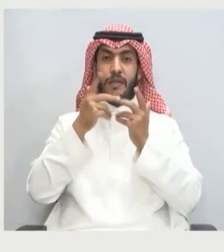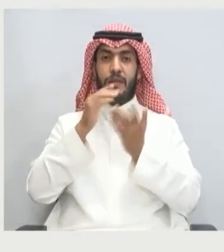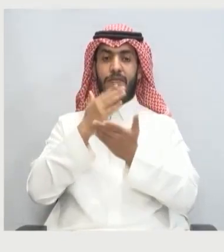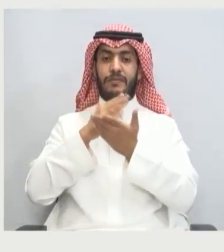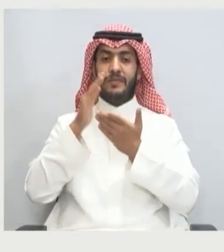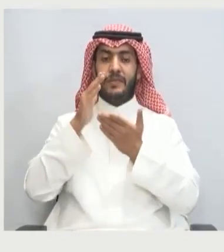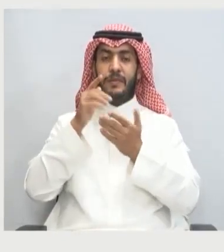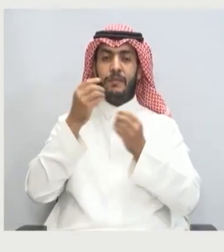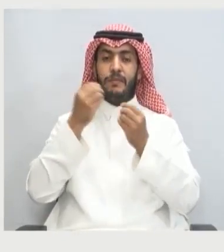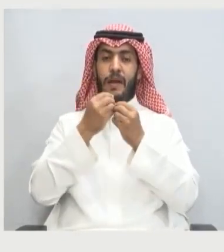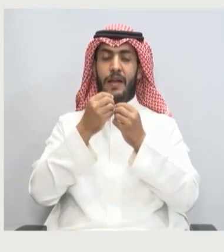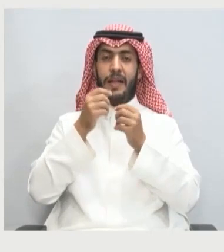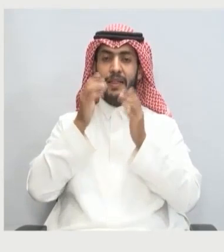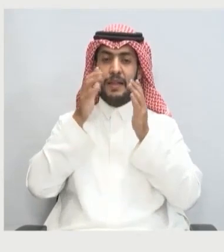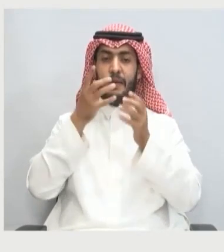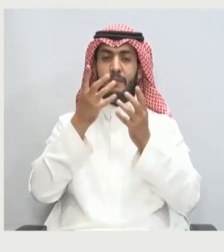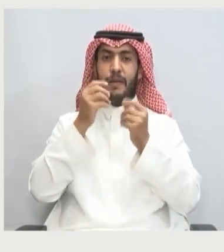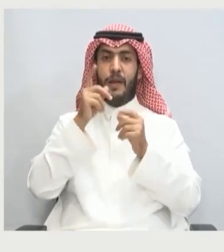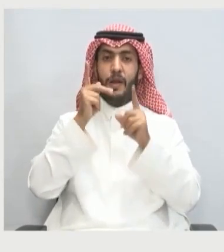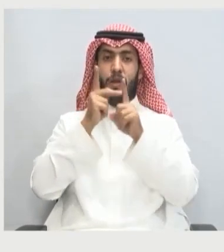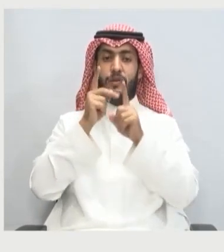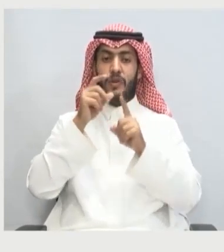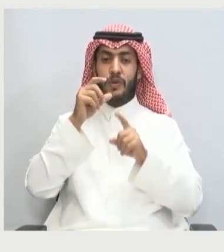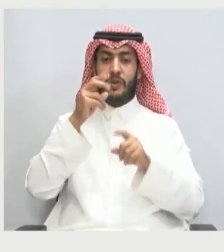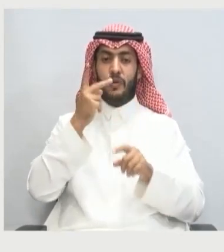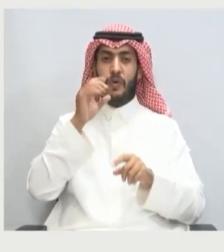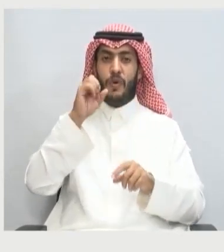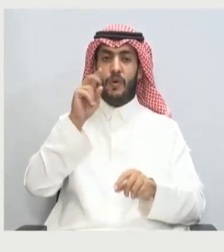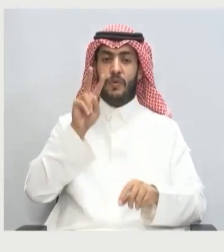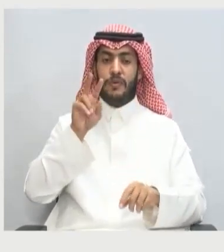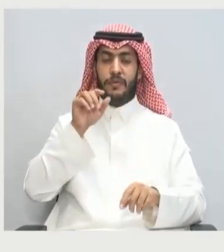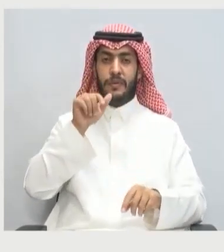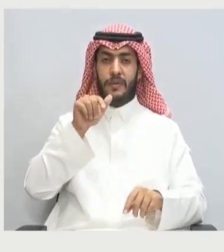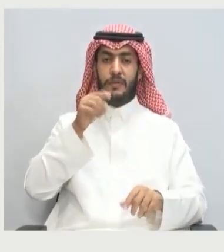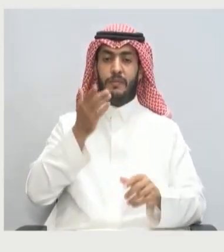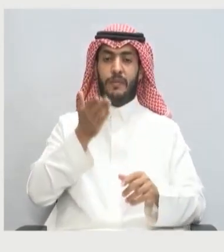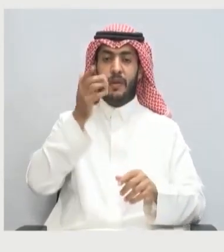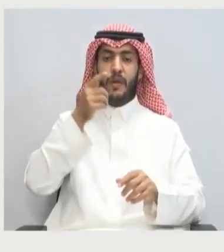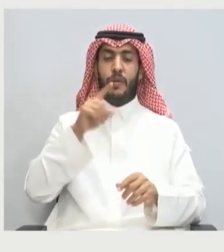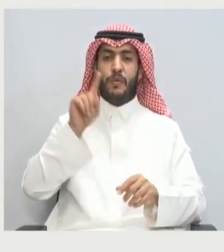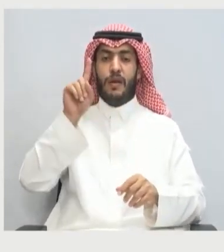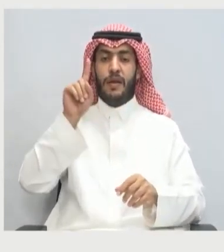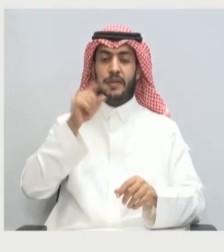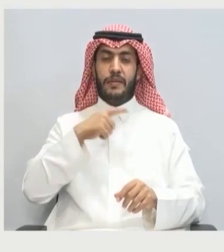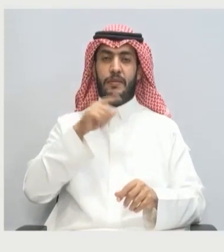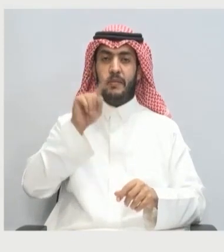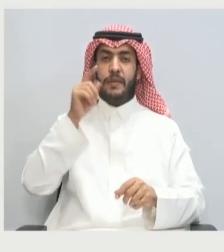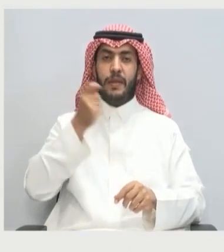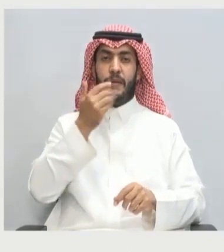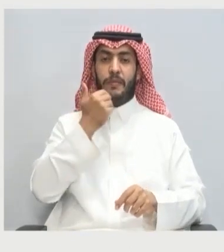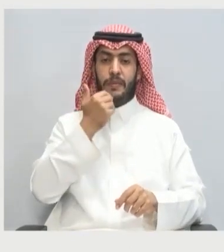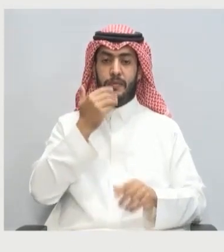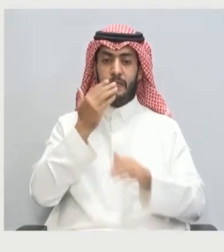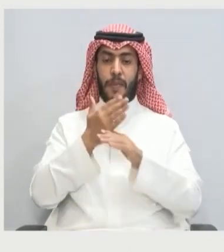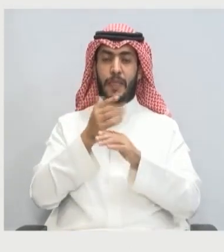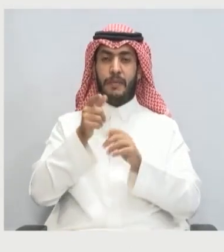طرديا مع تركيز الماده ال22 مرفوعه الى الاس واحد وهو هنا لم تكتب اذا اي